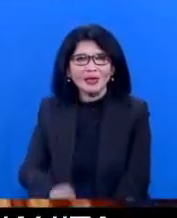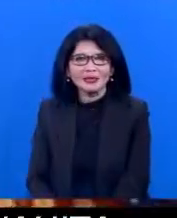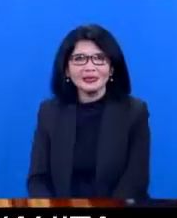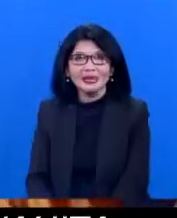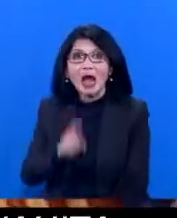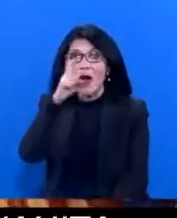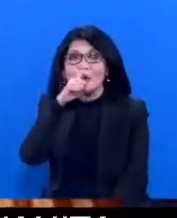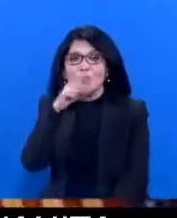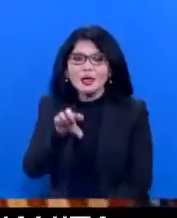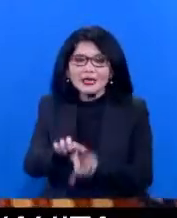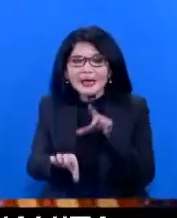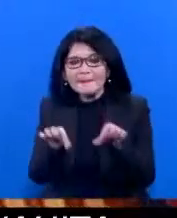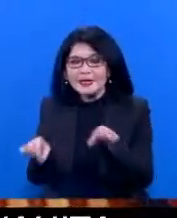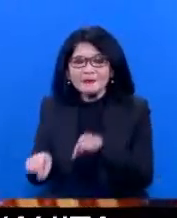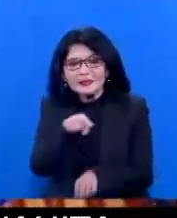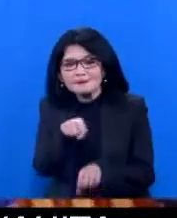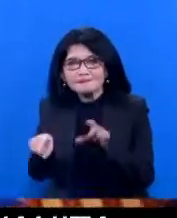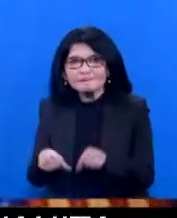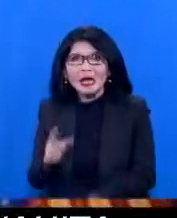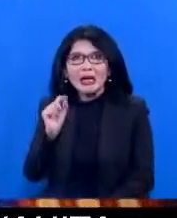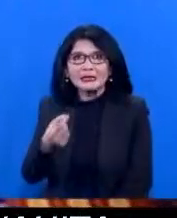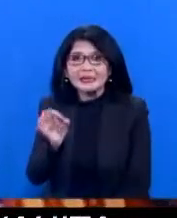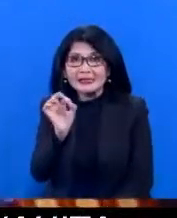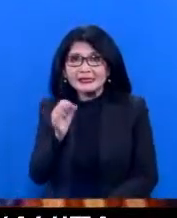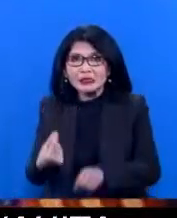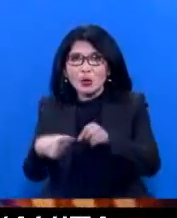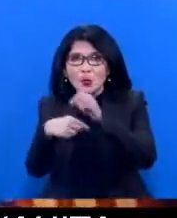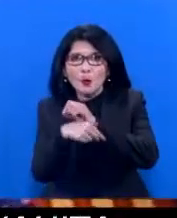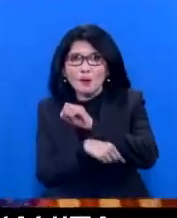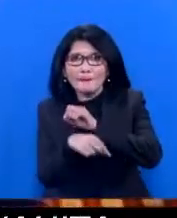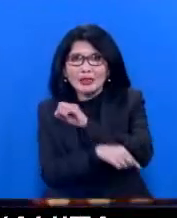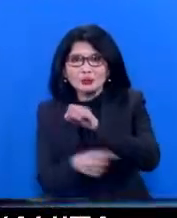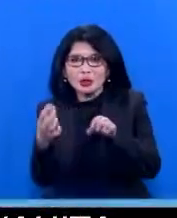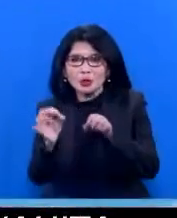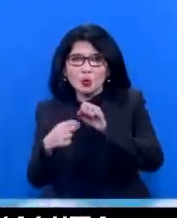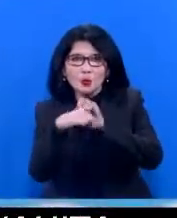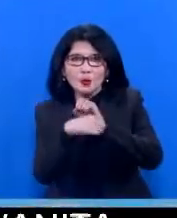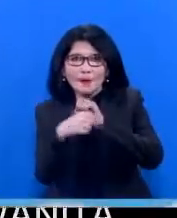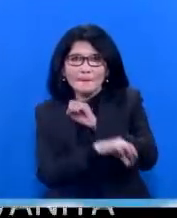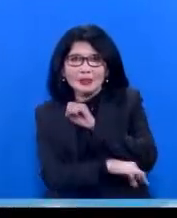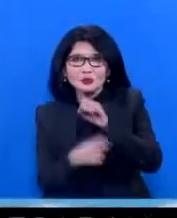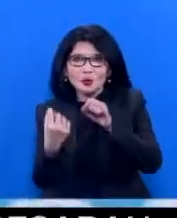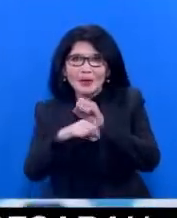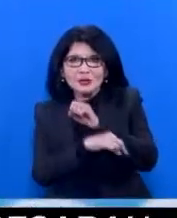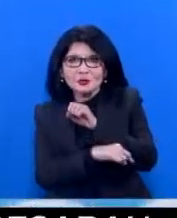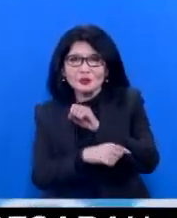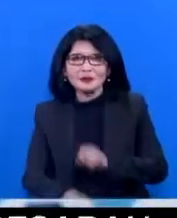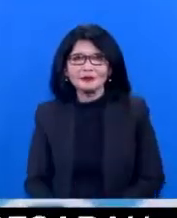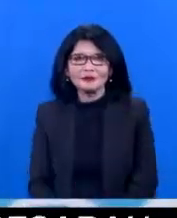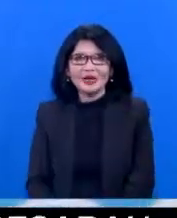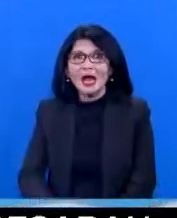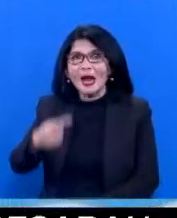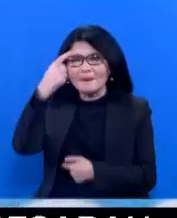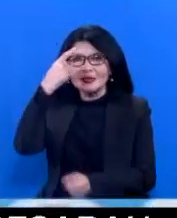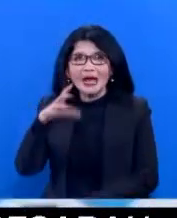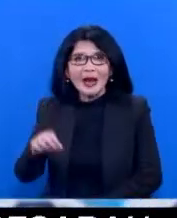seolah-olah memilih perhiasan yang akan dibeli, pelaku memasukkan cincin curiannya ke dalam lengan baju ketika karyawan toko lengah. Pelaku mengambil